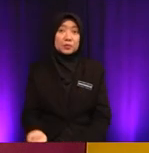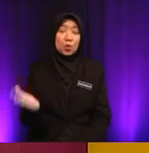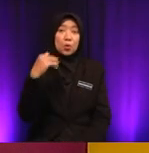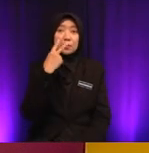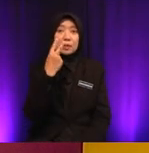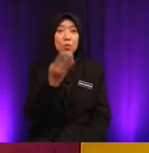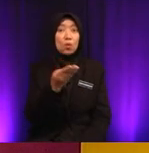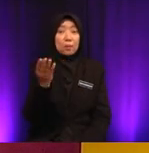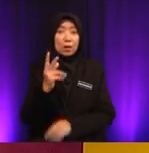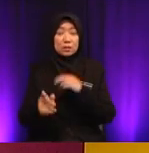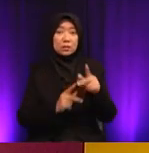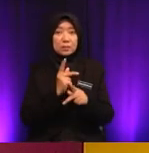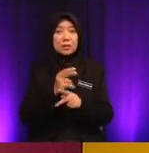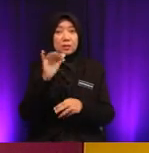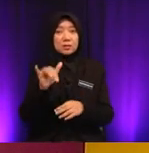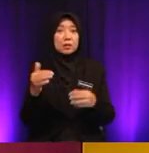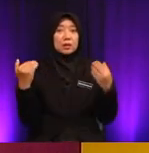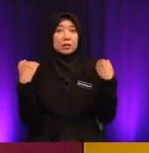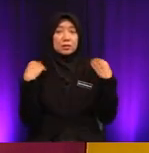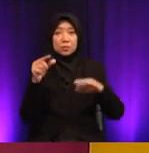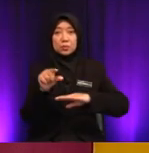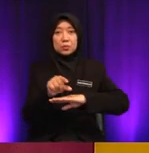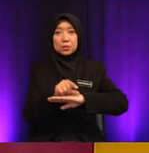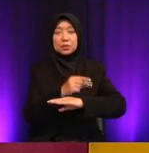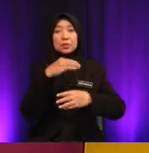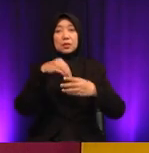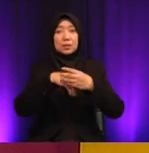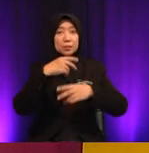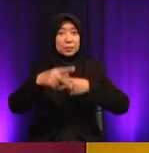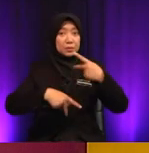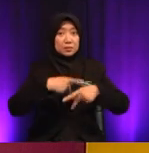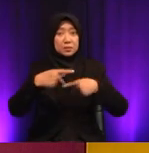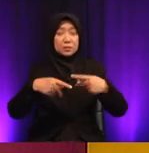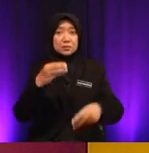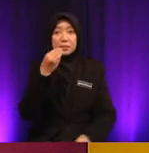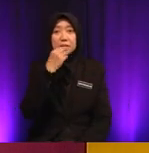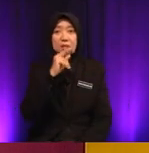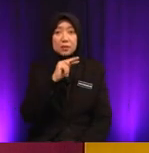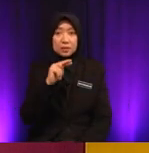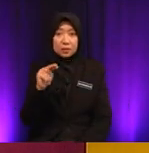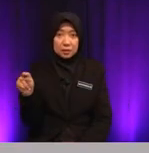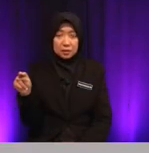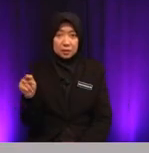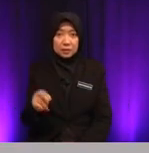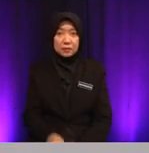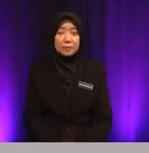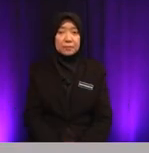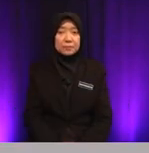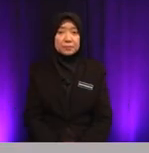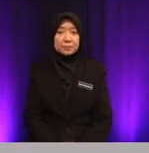kimia yang ada yang digunakan dalam pemrosesan makanan Oke sebelum tuh